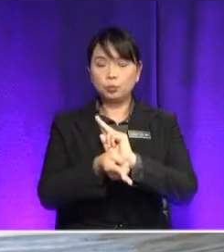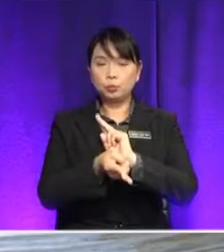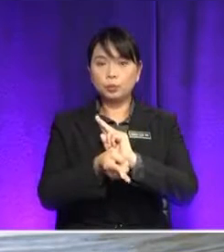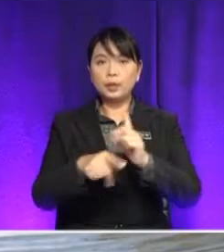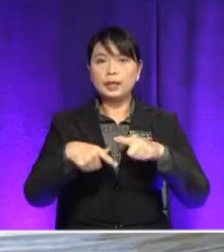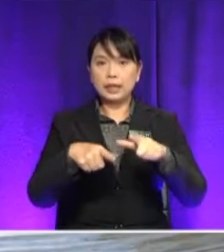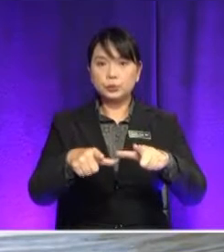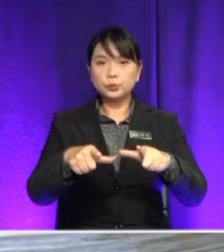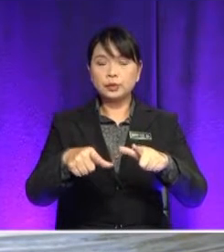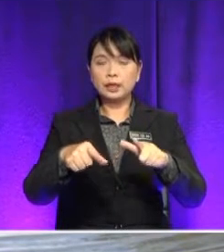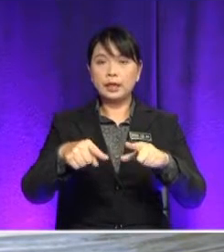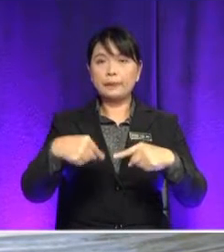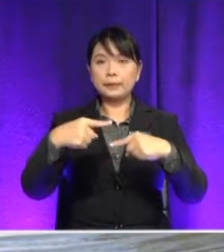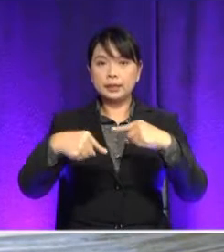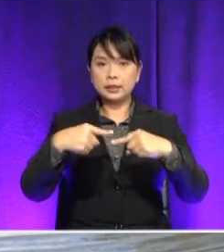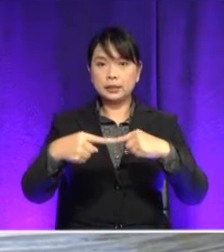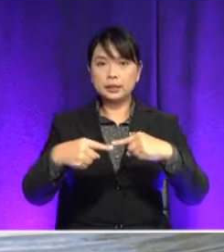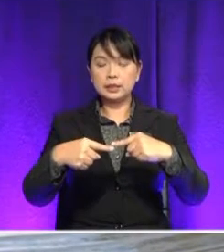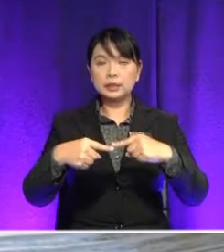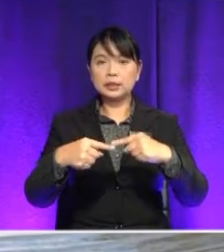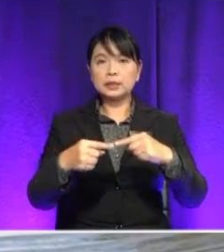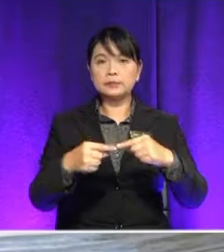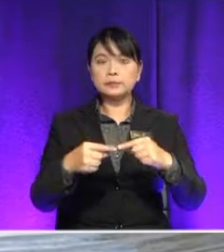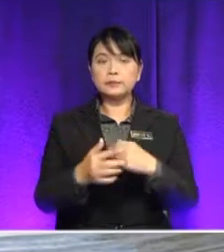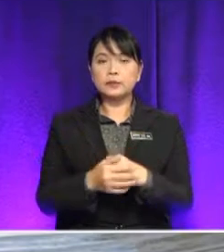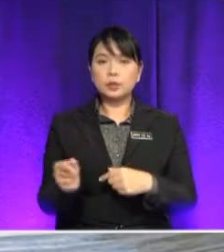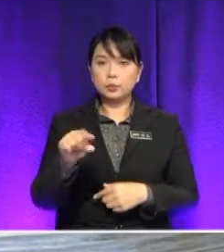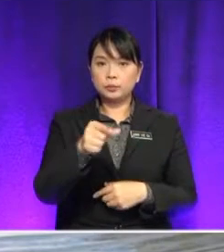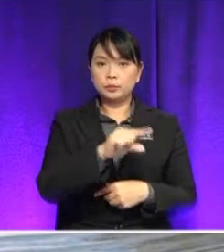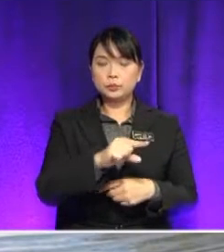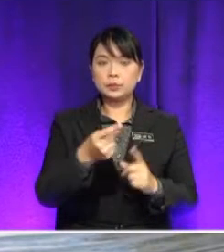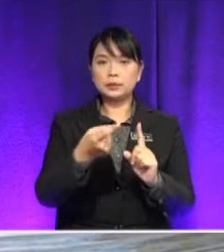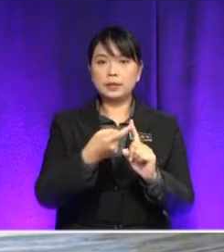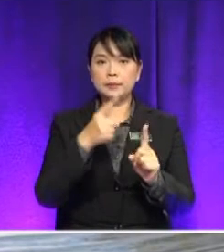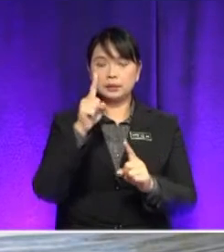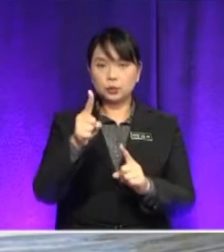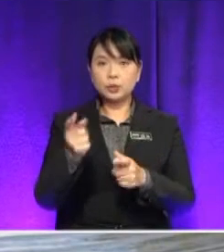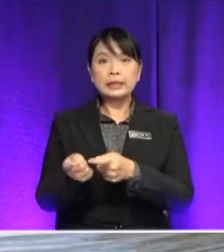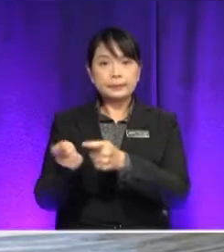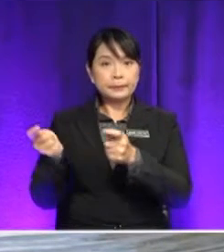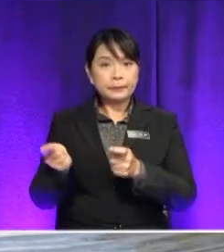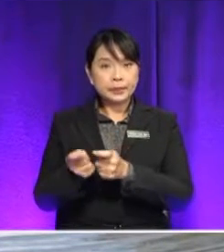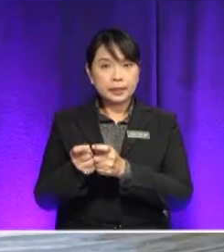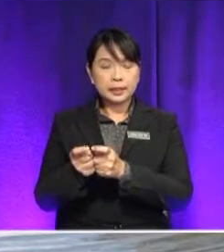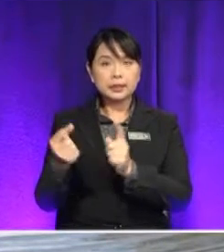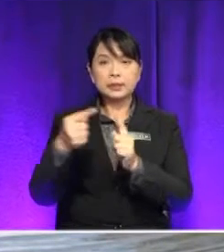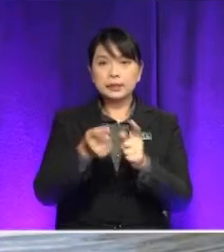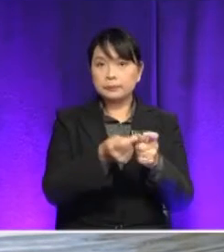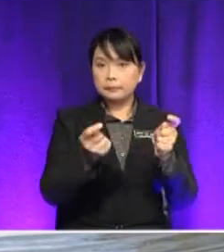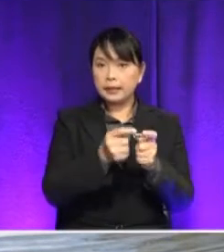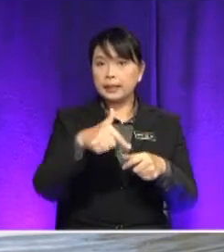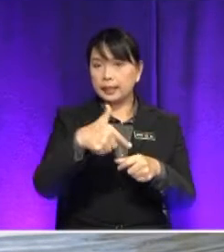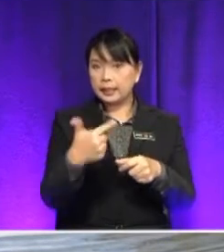apabila apabila gelombang merambat dari satu medium ke medium lain yang mempunyai